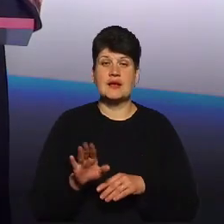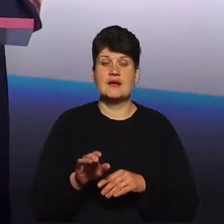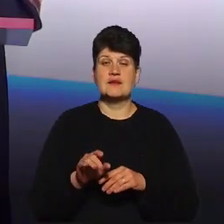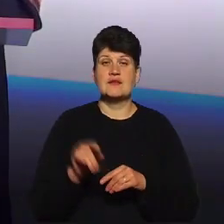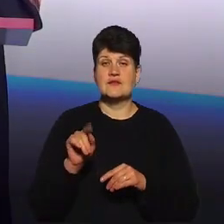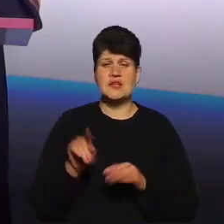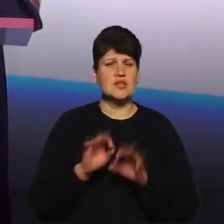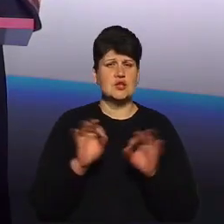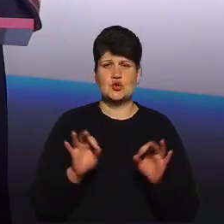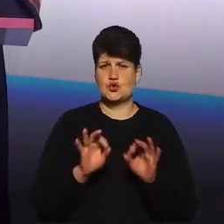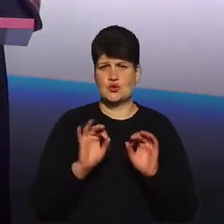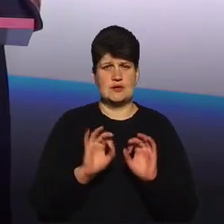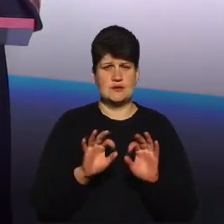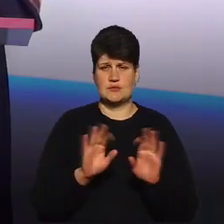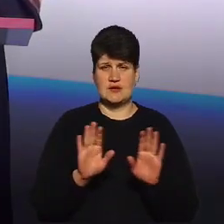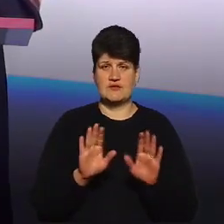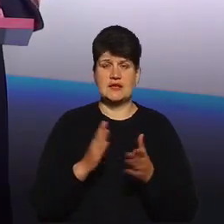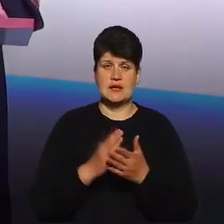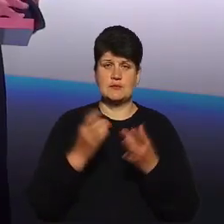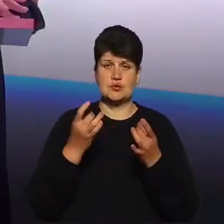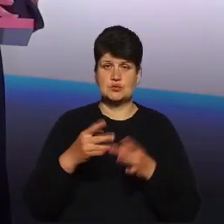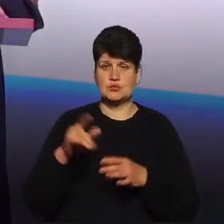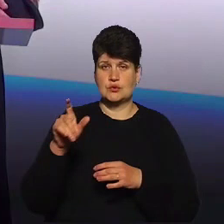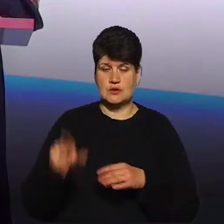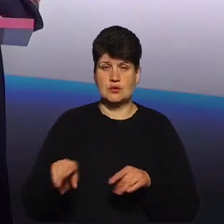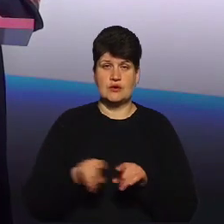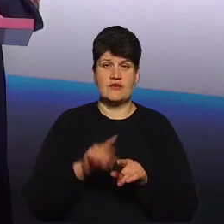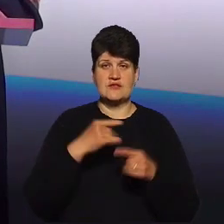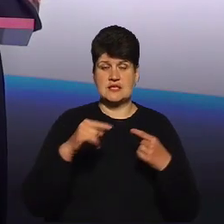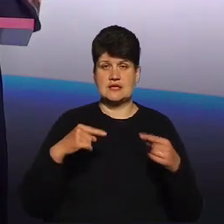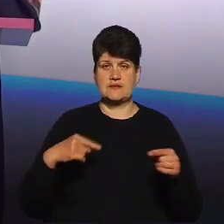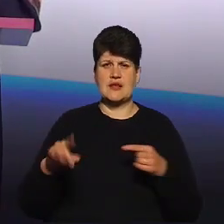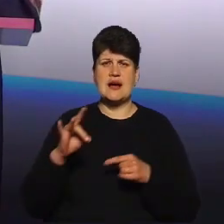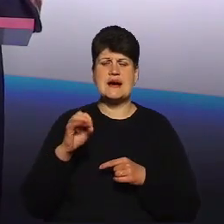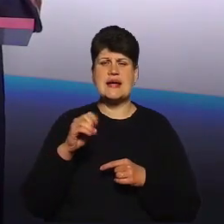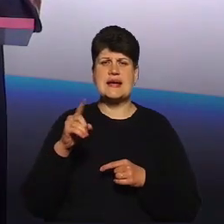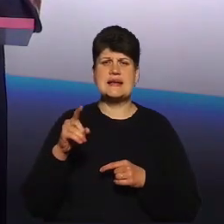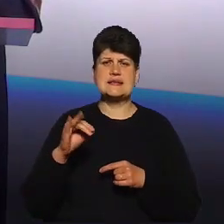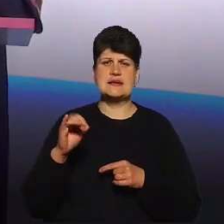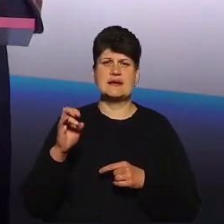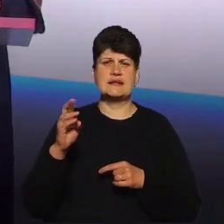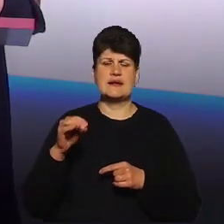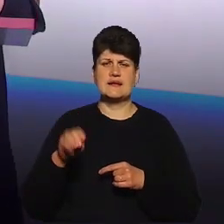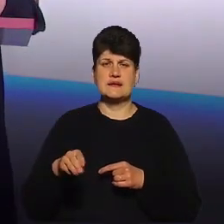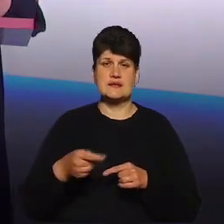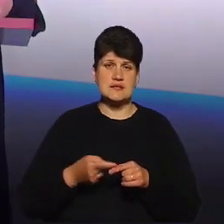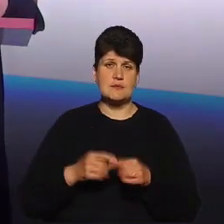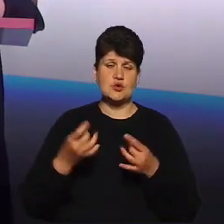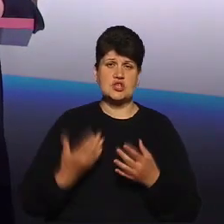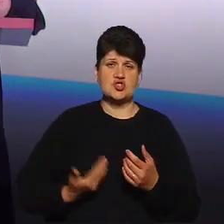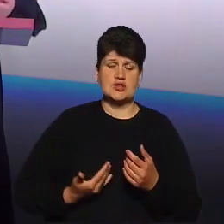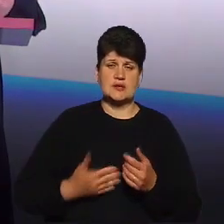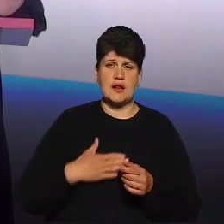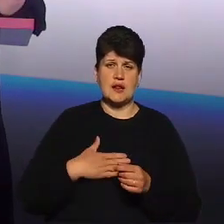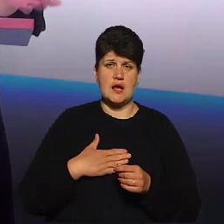не розповідає, він є звичайним резидентом, як і наші митці, але... Що означає просто резидент? Тут таке слово складне. Ну, це житель нашого